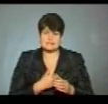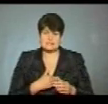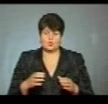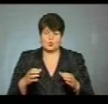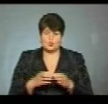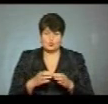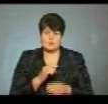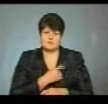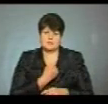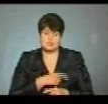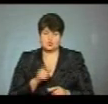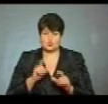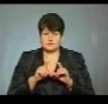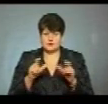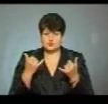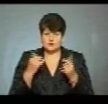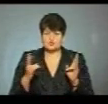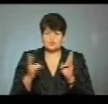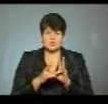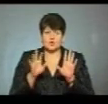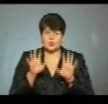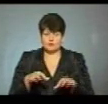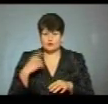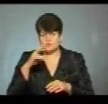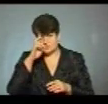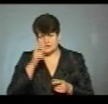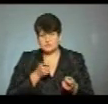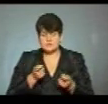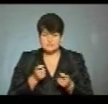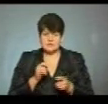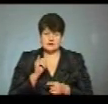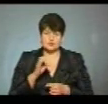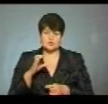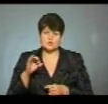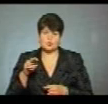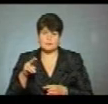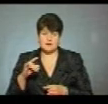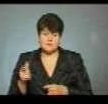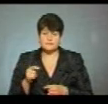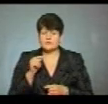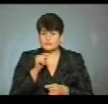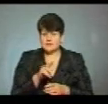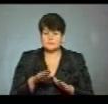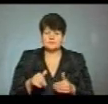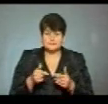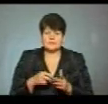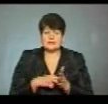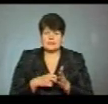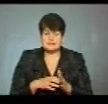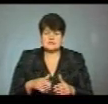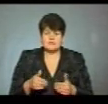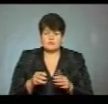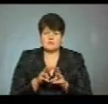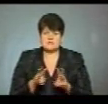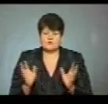Тернопільського медуніверситету сьогодні зустрілися з головою облдержадміністрації Ігорем Сополем. Вони передали лист-звернення до